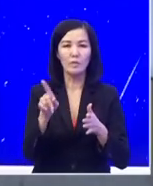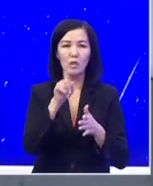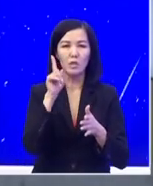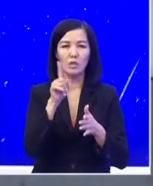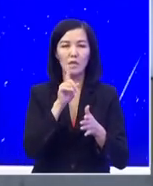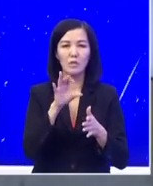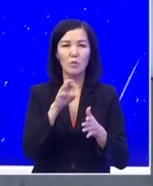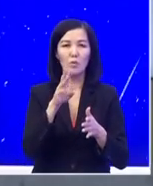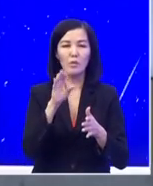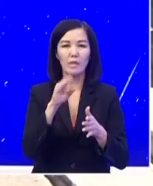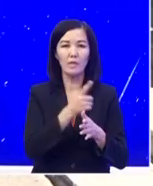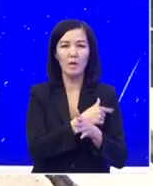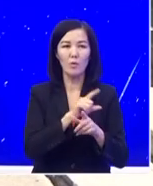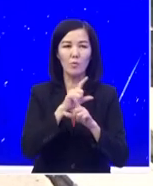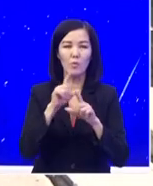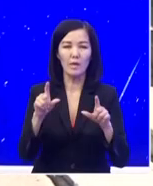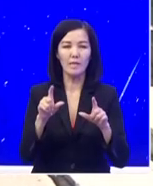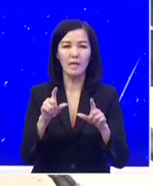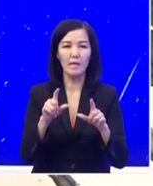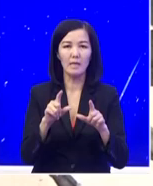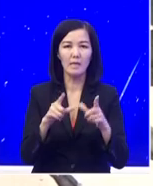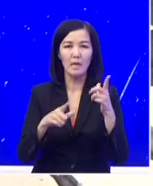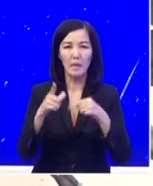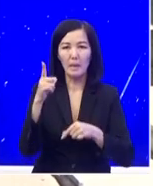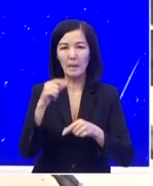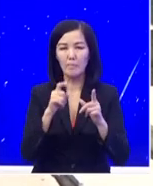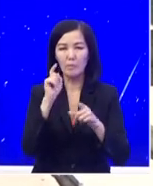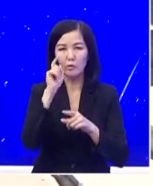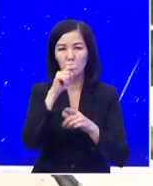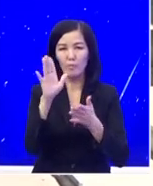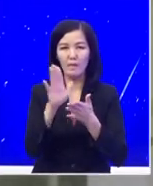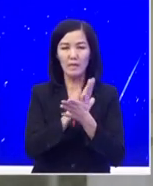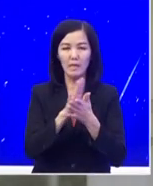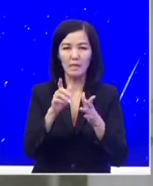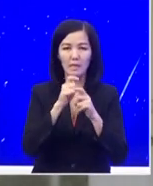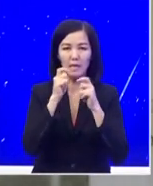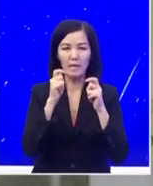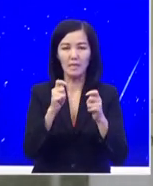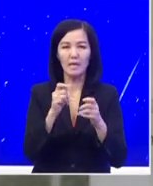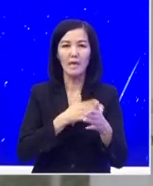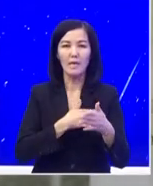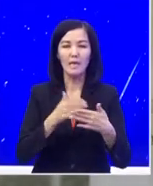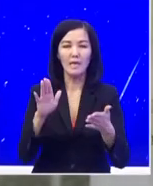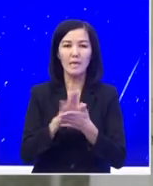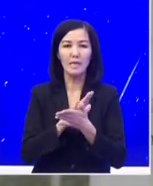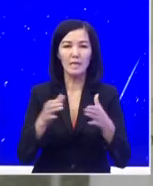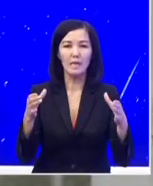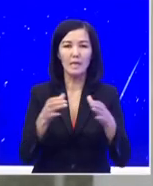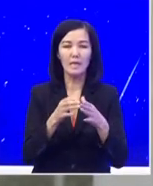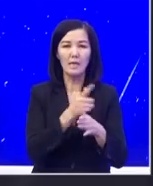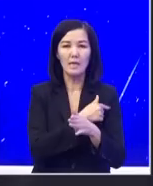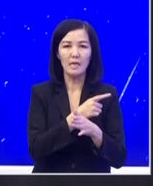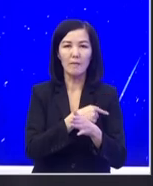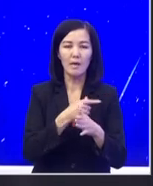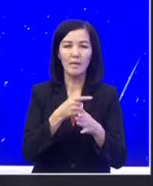өкілдері облыстық аурухана дәрігерлеріне қымыз шұбат таратты. 100 литр ұлттық өнімді еріктілер емхана есігіне дейін